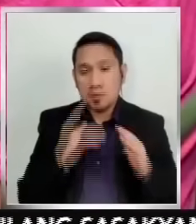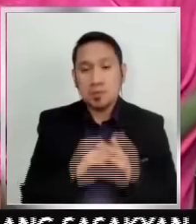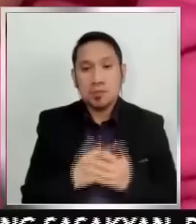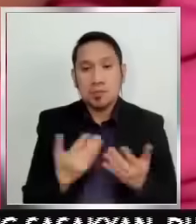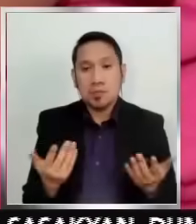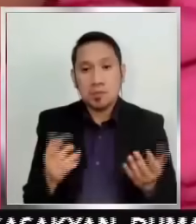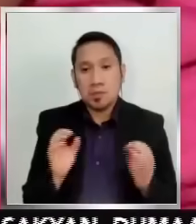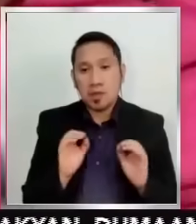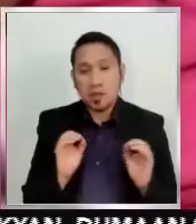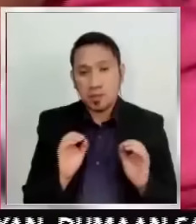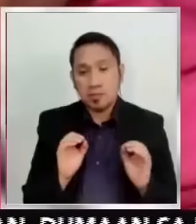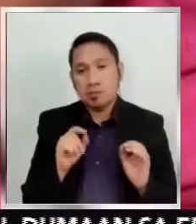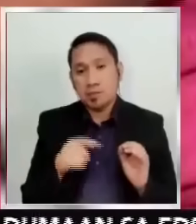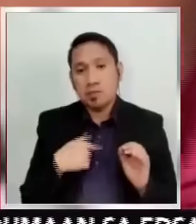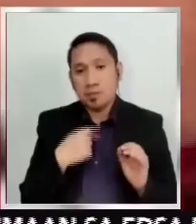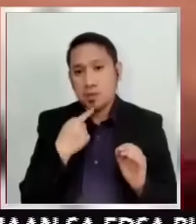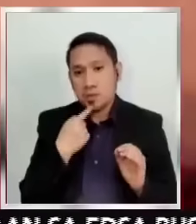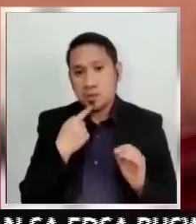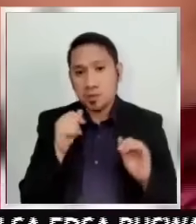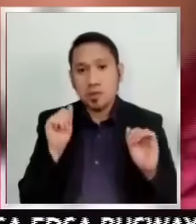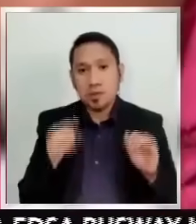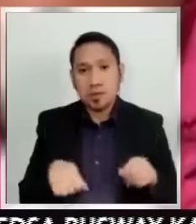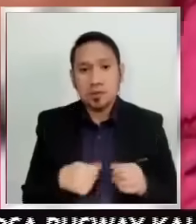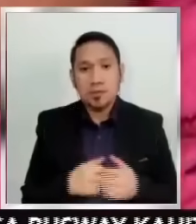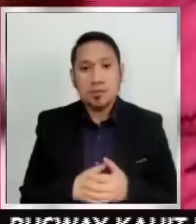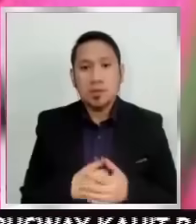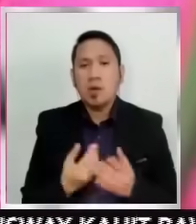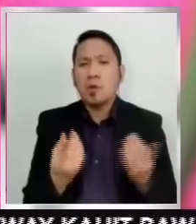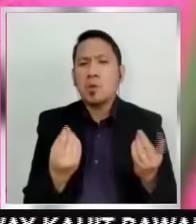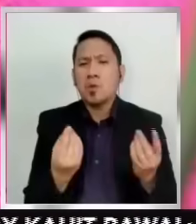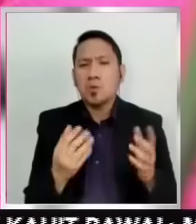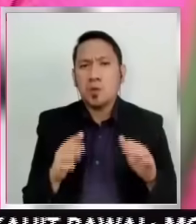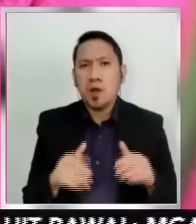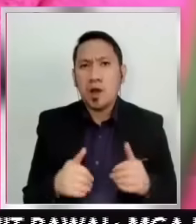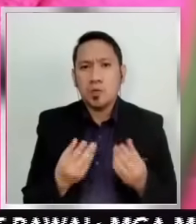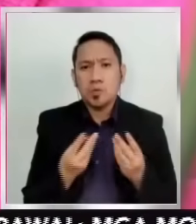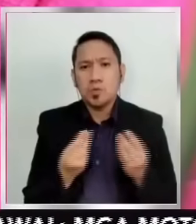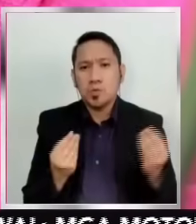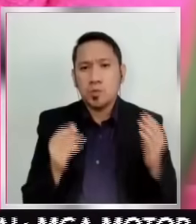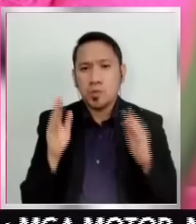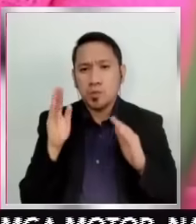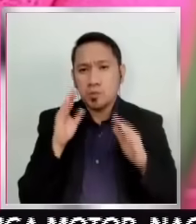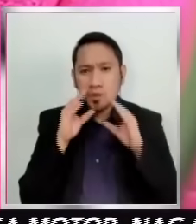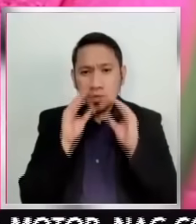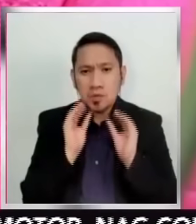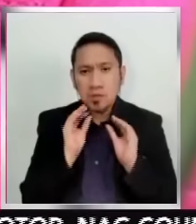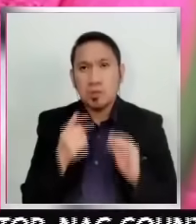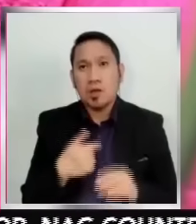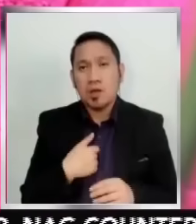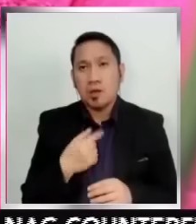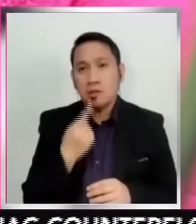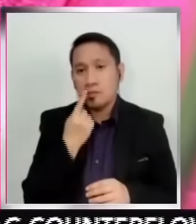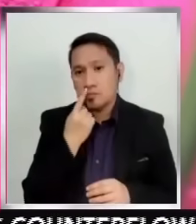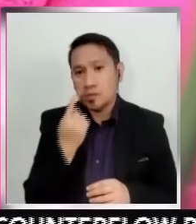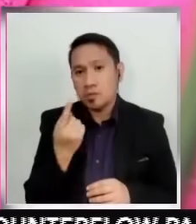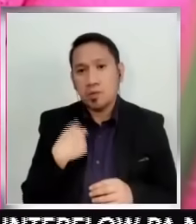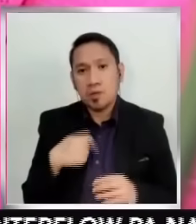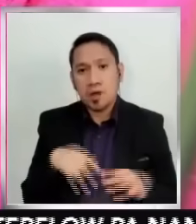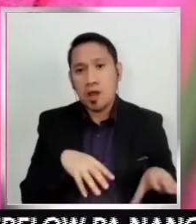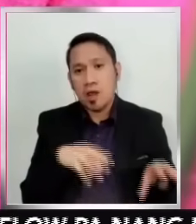Kaya ko pa. Ano na lang ang ginagawa mo para labanan? Minsan lumalabas ako, pumunta ko sa dyan. Di ba, minsan libre